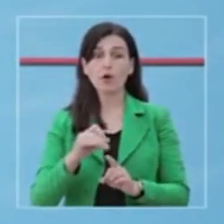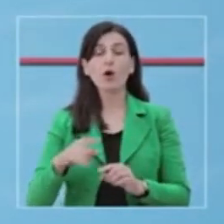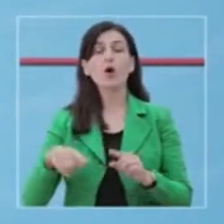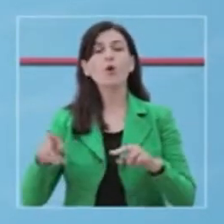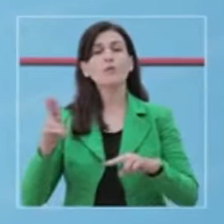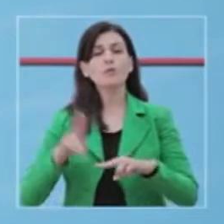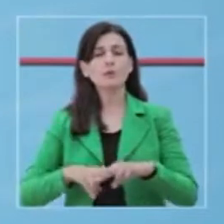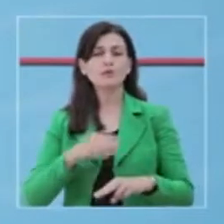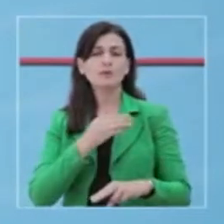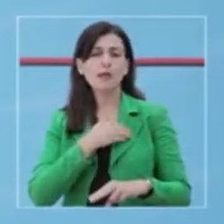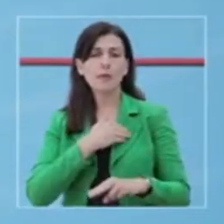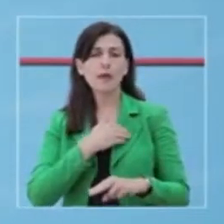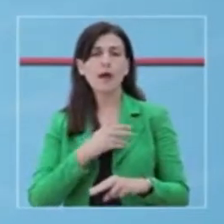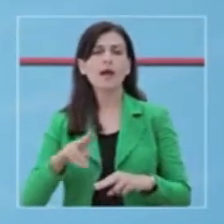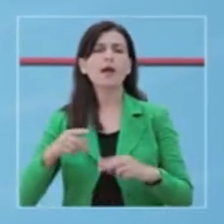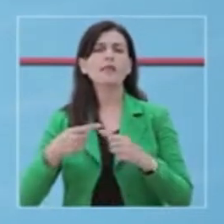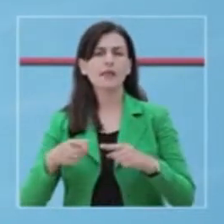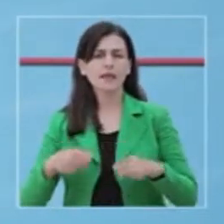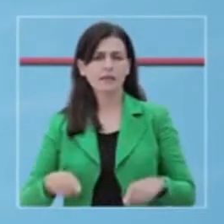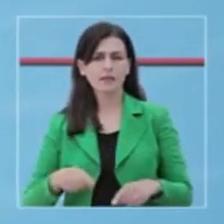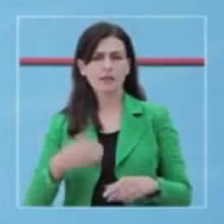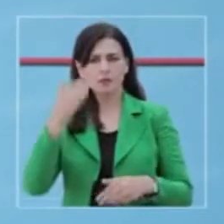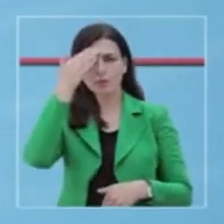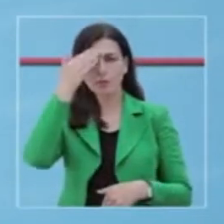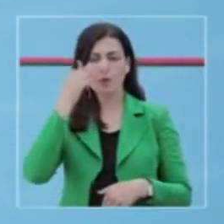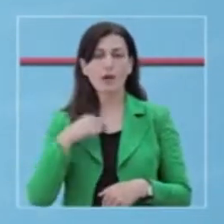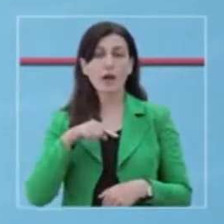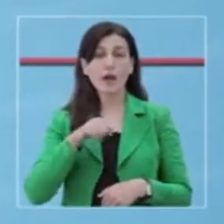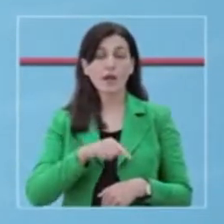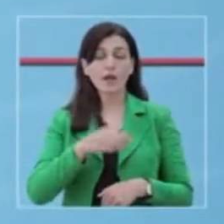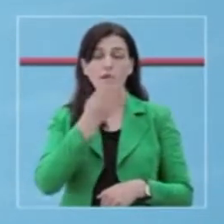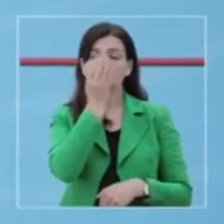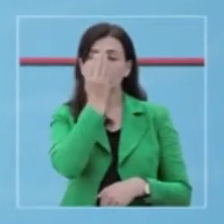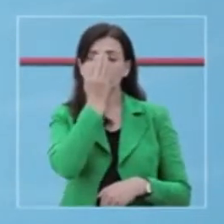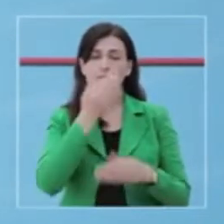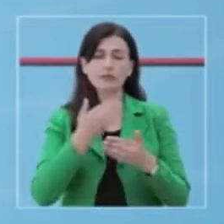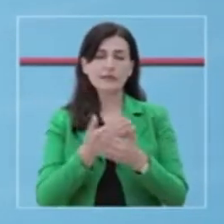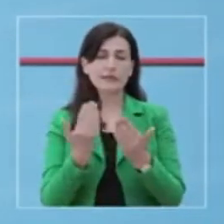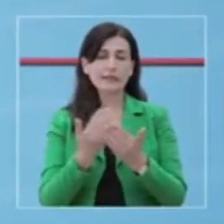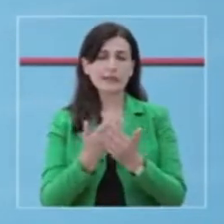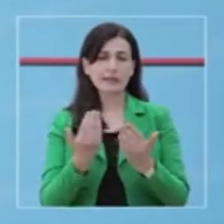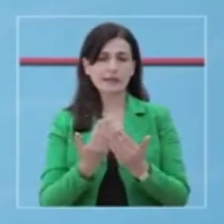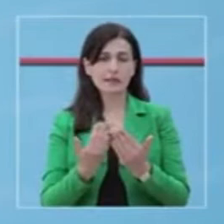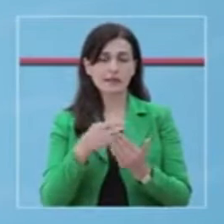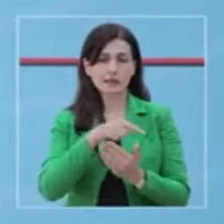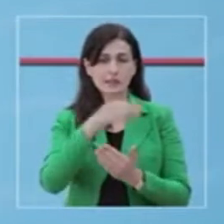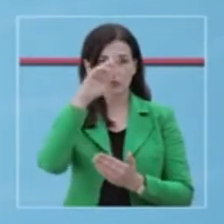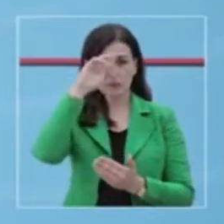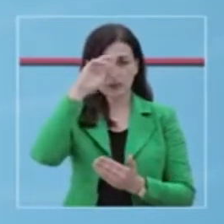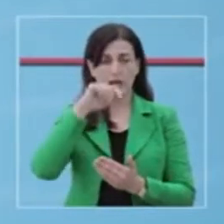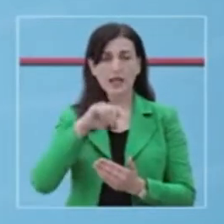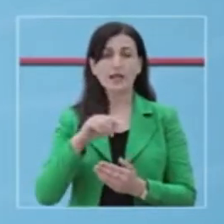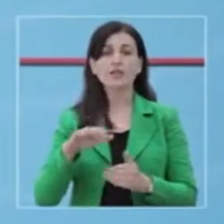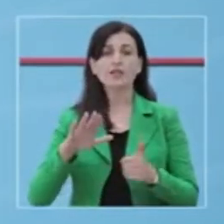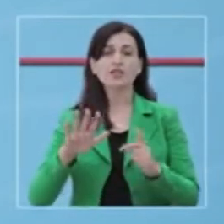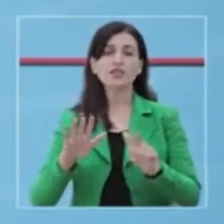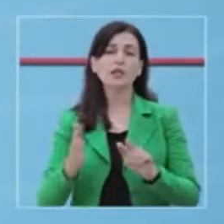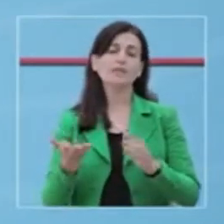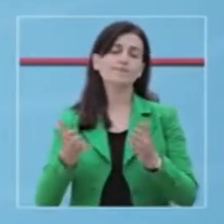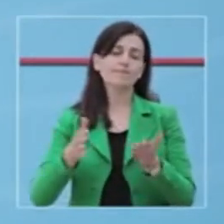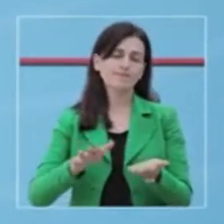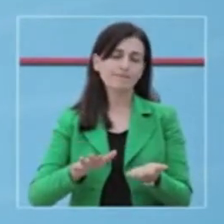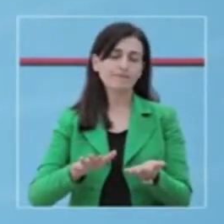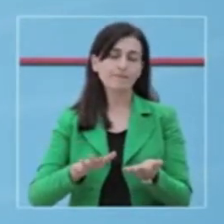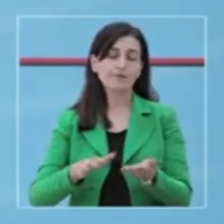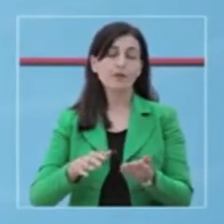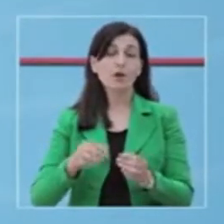sëmundje të tjera bashkëshoqëruese. Pas disa ditëve në terapi intensive, I intubuar, 67 vjeçari nuk ka mundur të